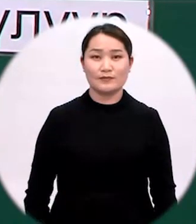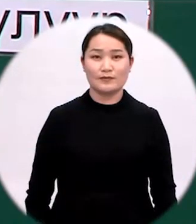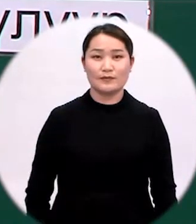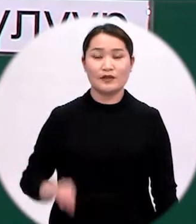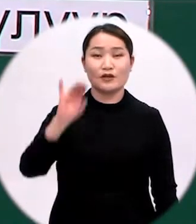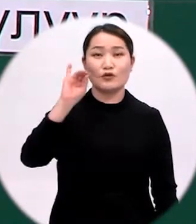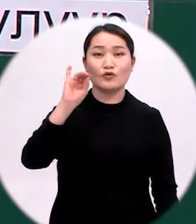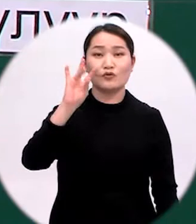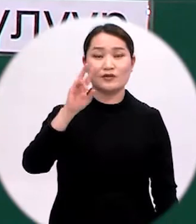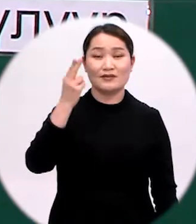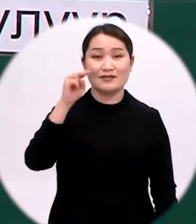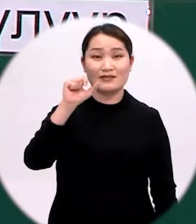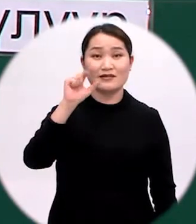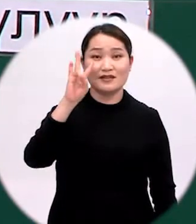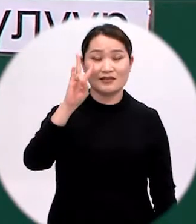Юндэн.